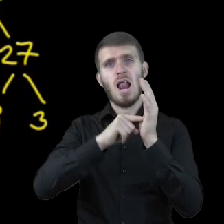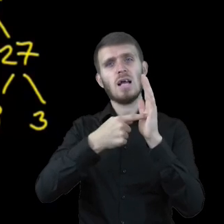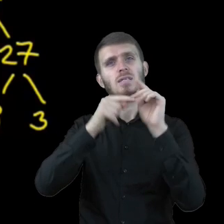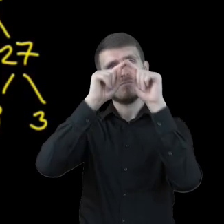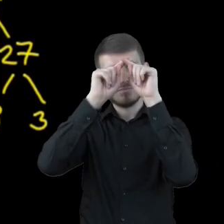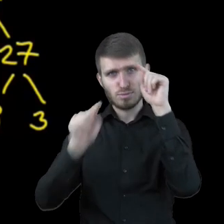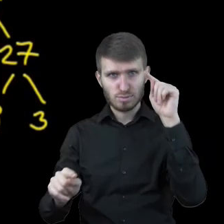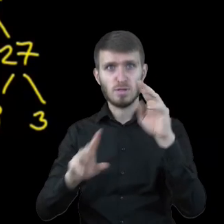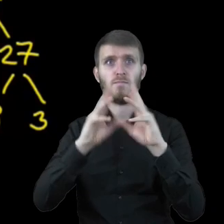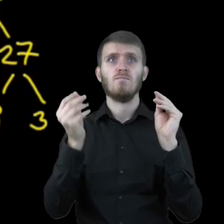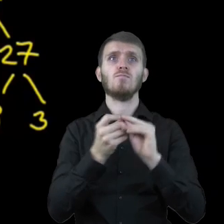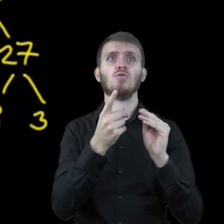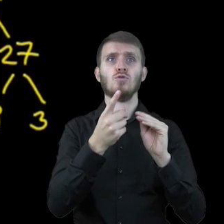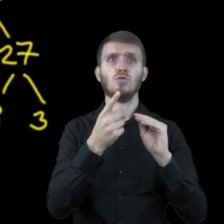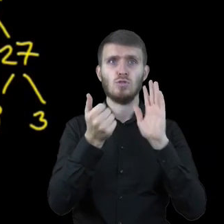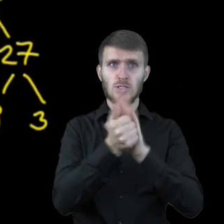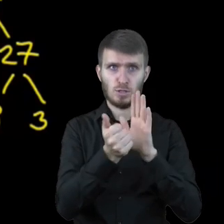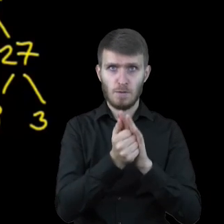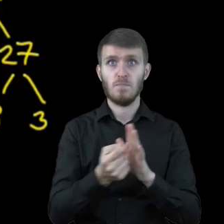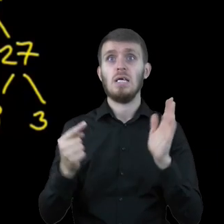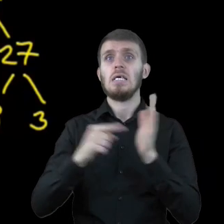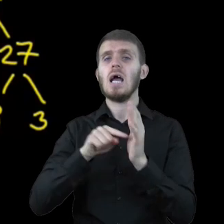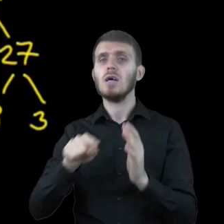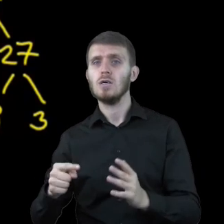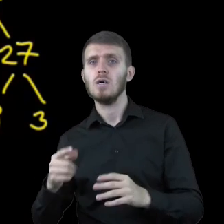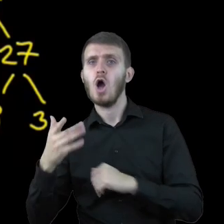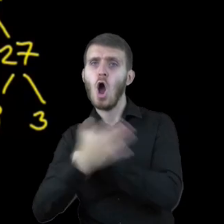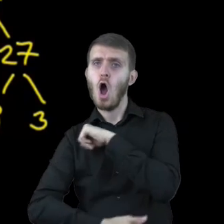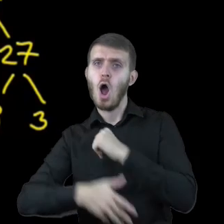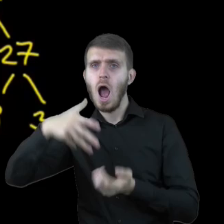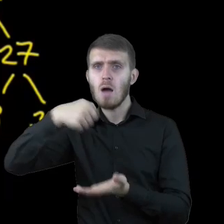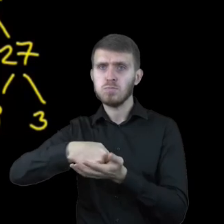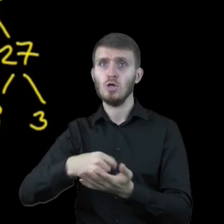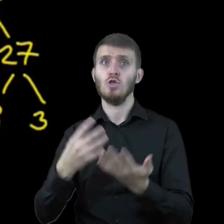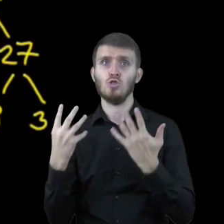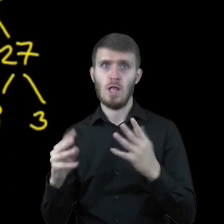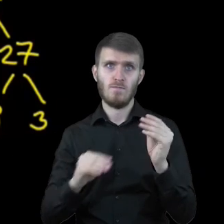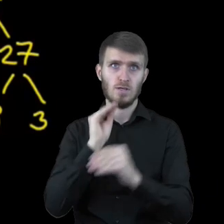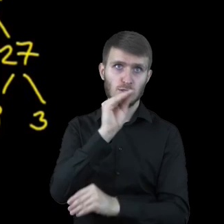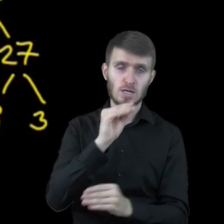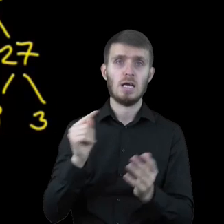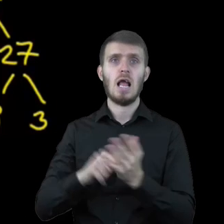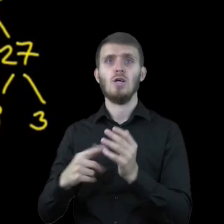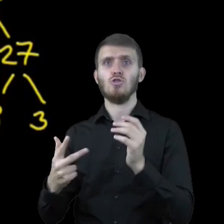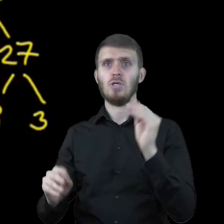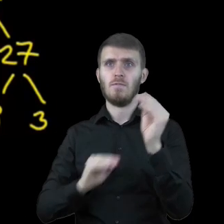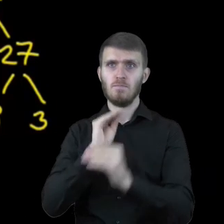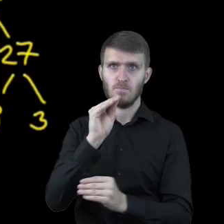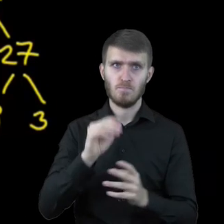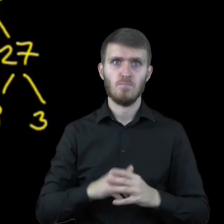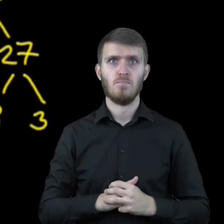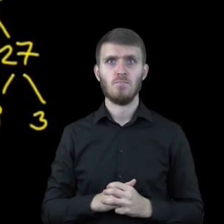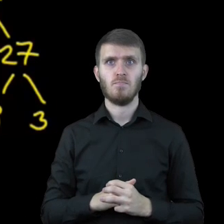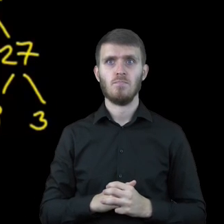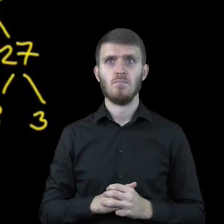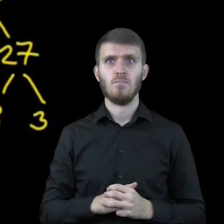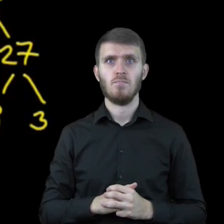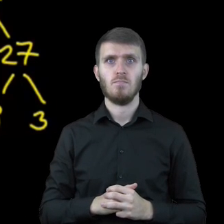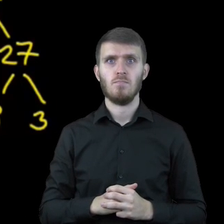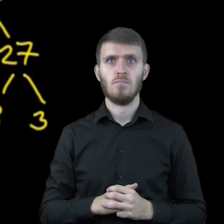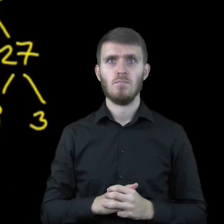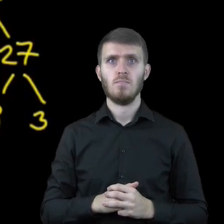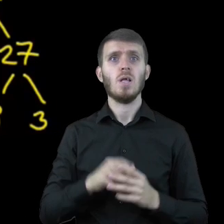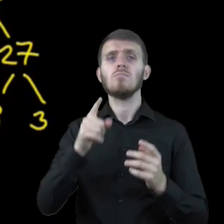razy 9 razy 3. Idea tego jest taka po prostu, żebyśmy mogli rozkładając na